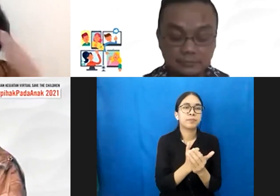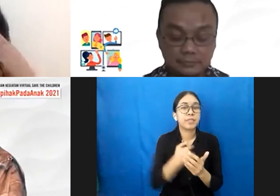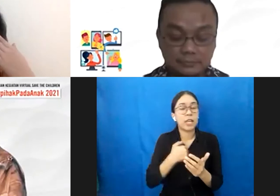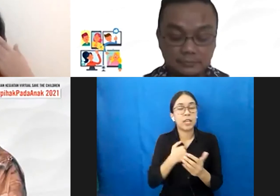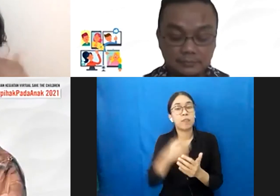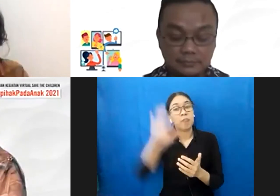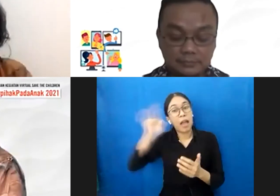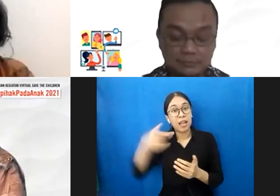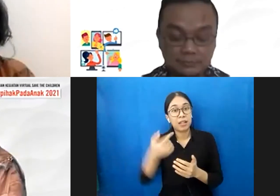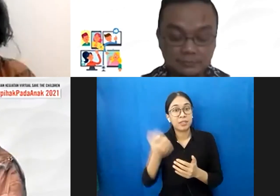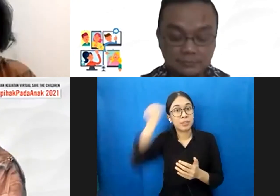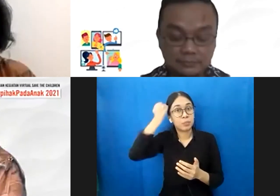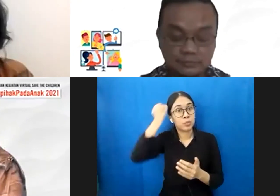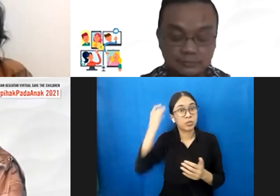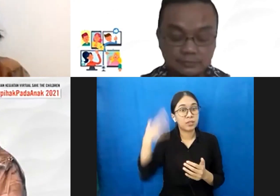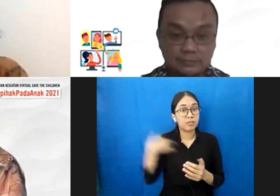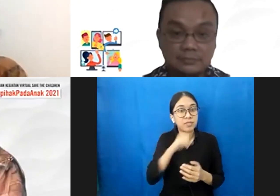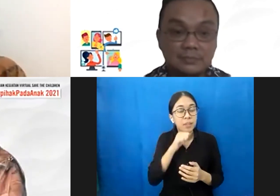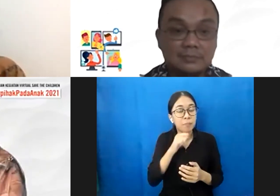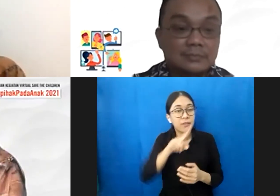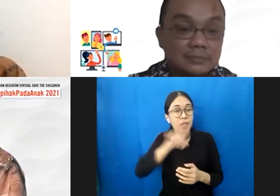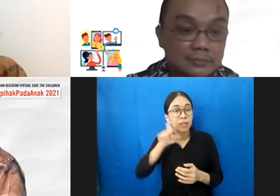Ibu, tadi yang bertanya siapa Mas Bram ya?